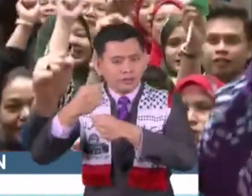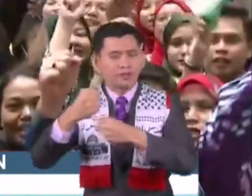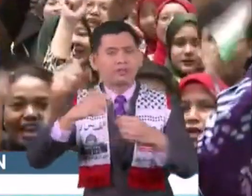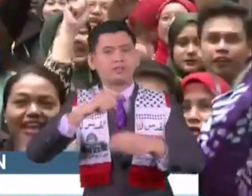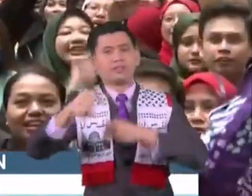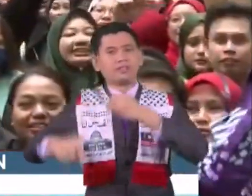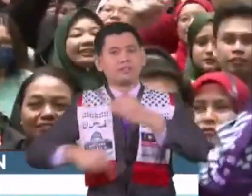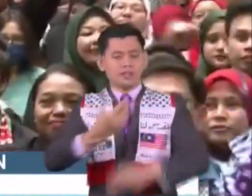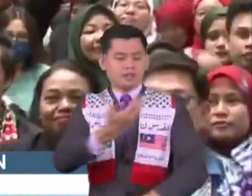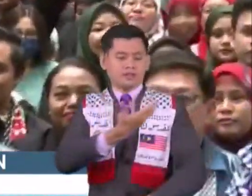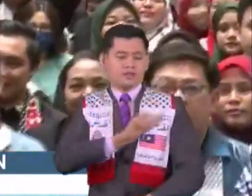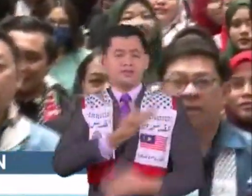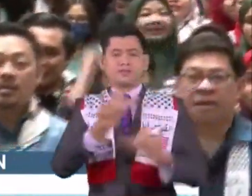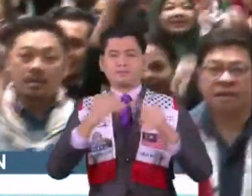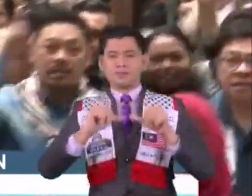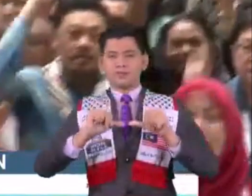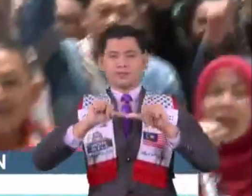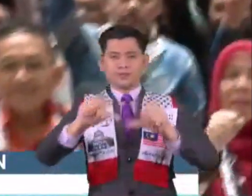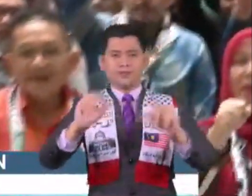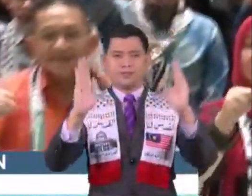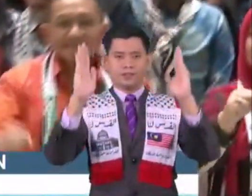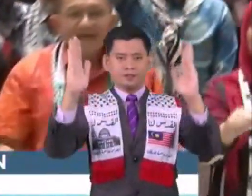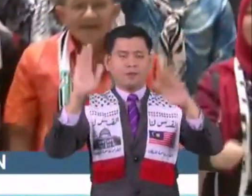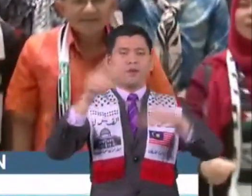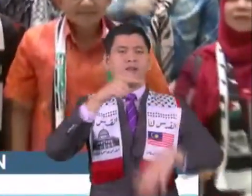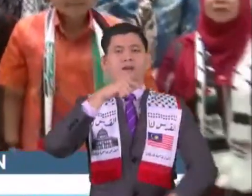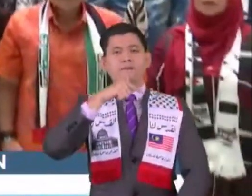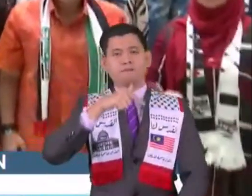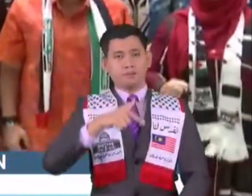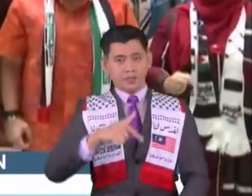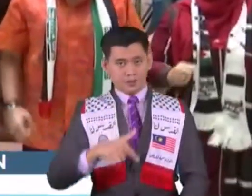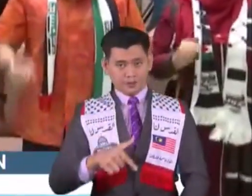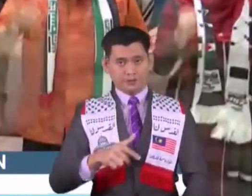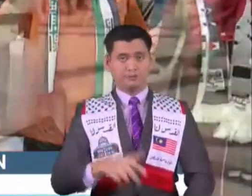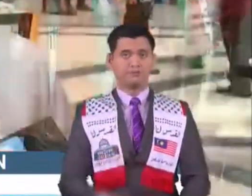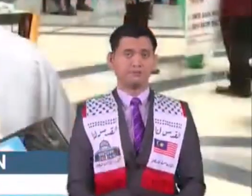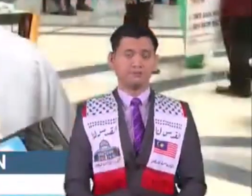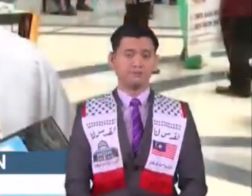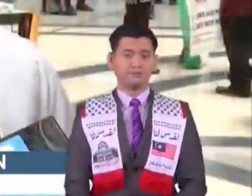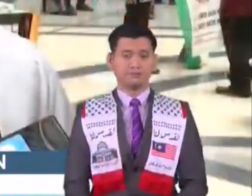yang dijangka berterusan untuk tempoh yang panjang.